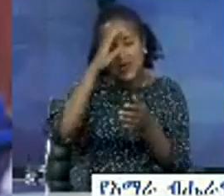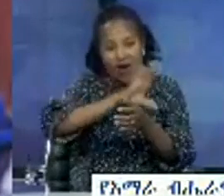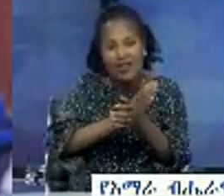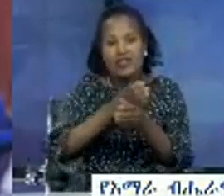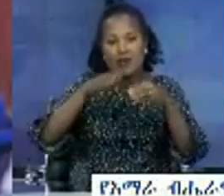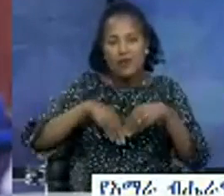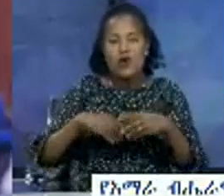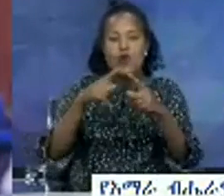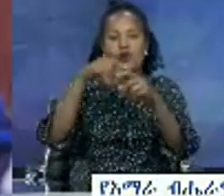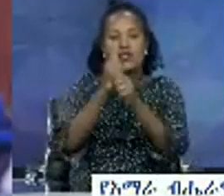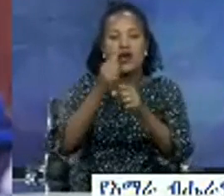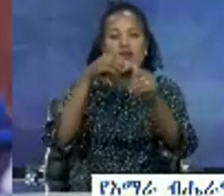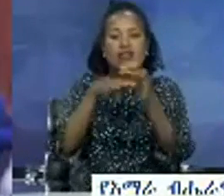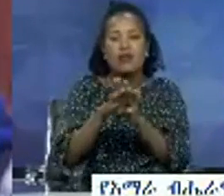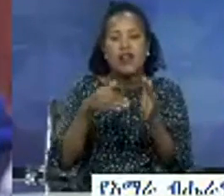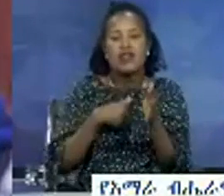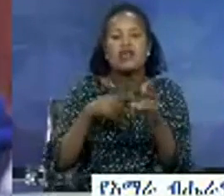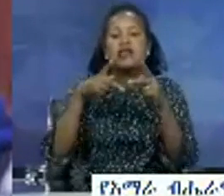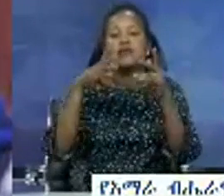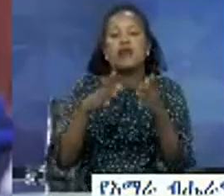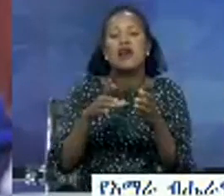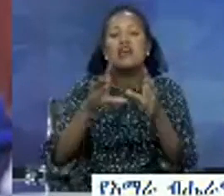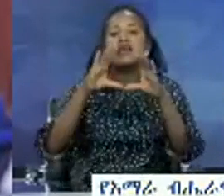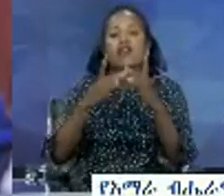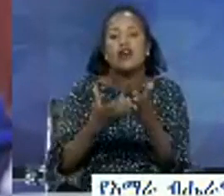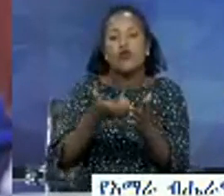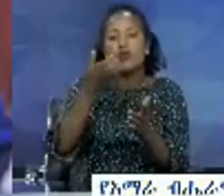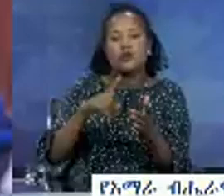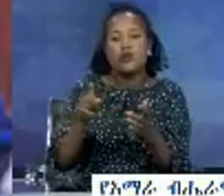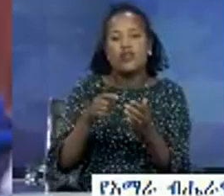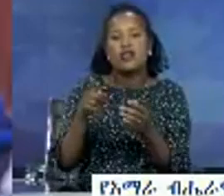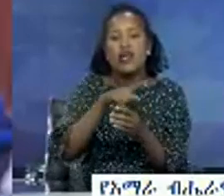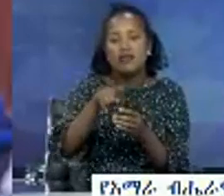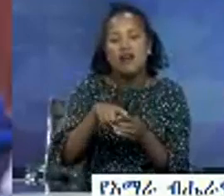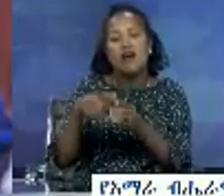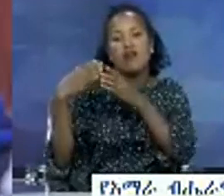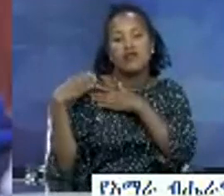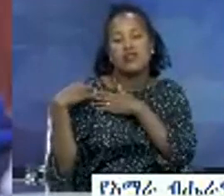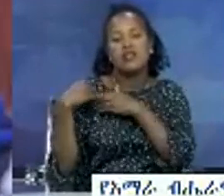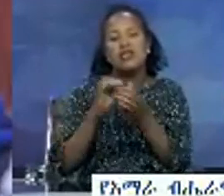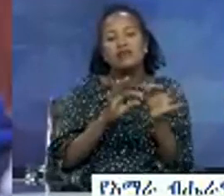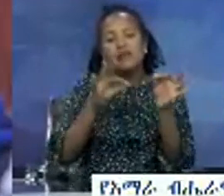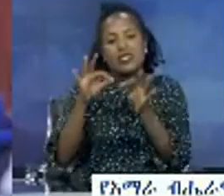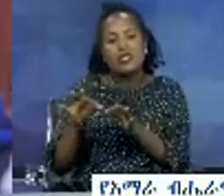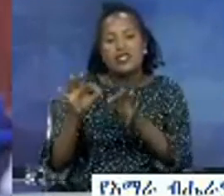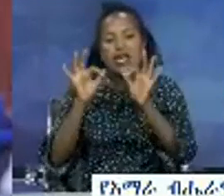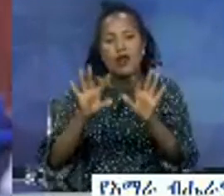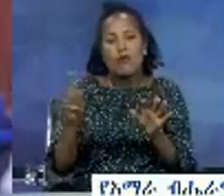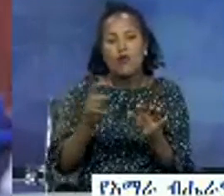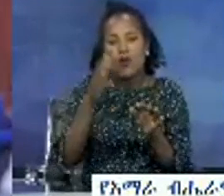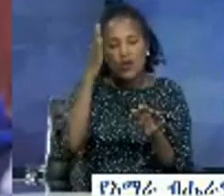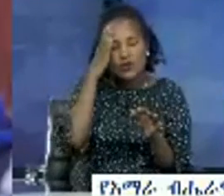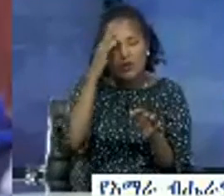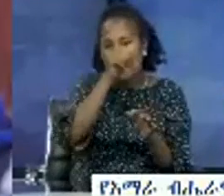ወደ ስራ እያስገባ ያለው የግብርናው ክፍለ ኢኮኖሚ ስለሆነ የእናንተ ሚና መተኪያ የሌለው መሆኑን አውቃችሁ